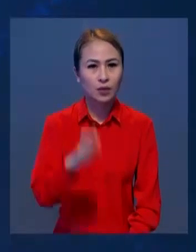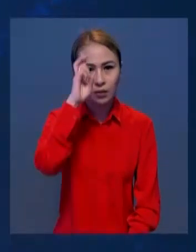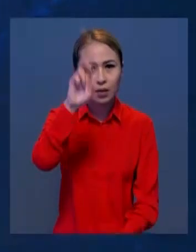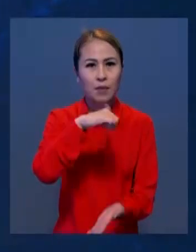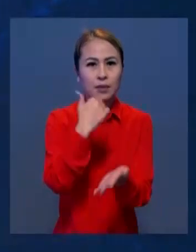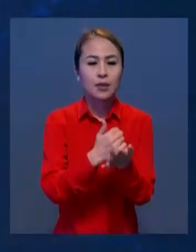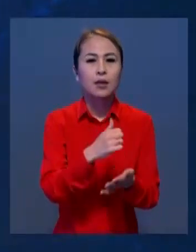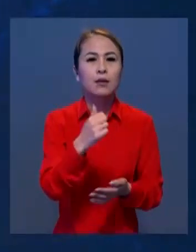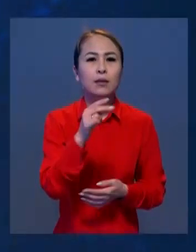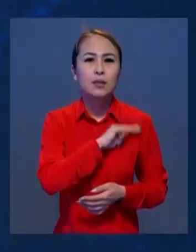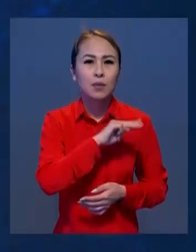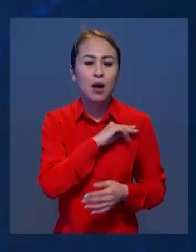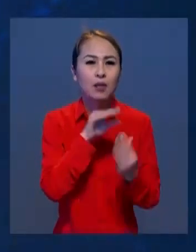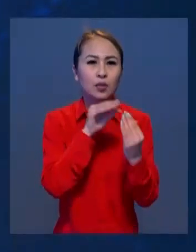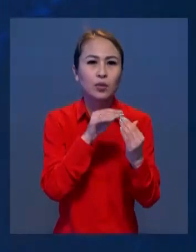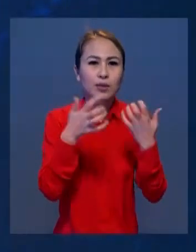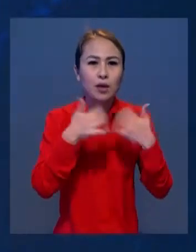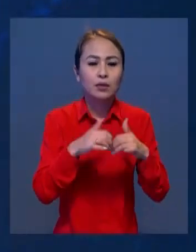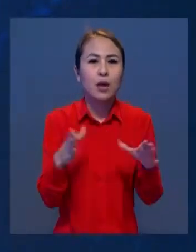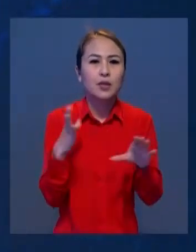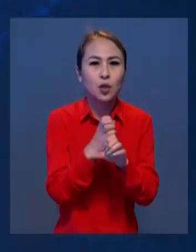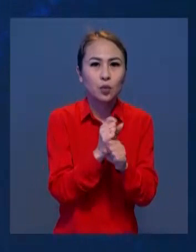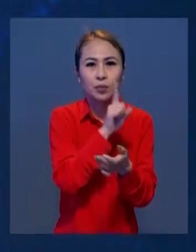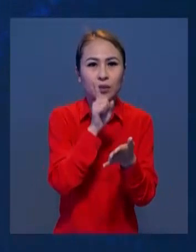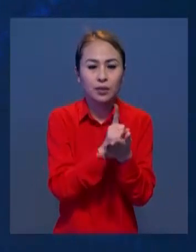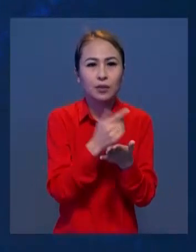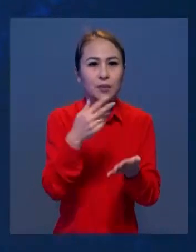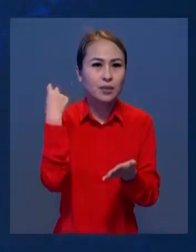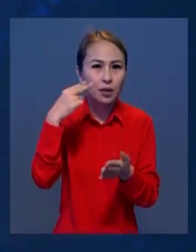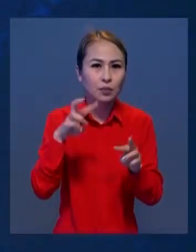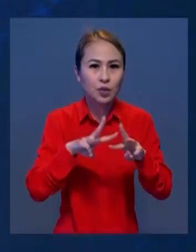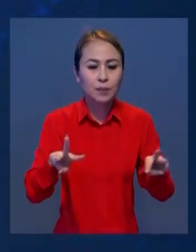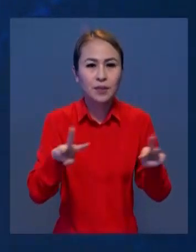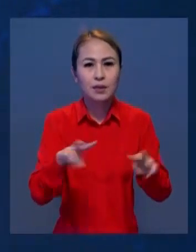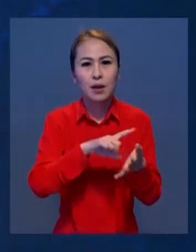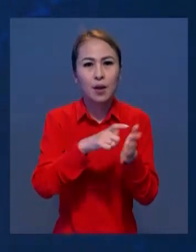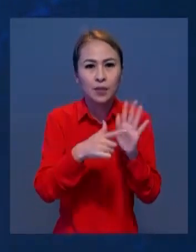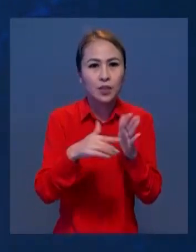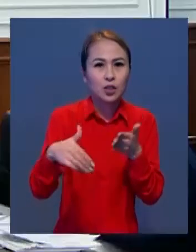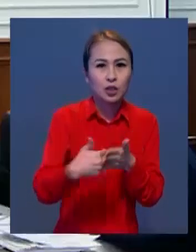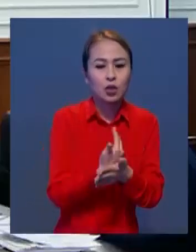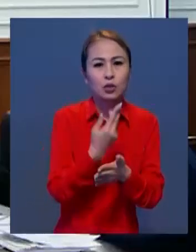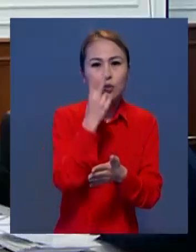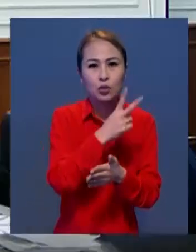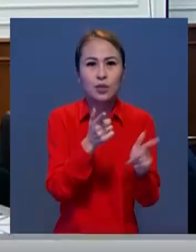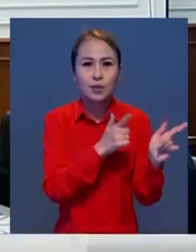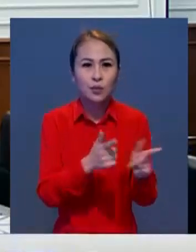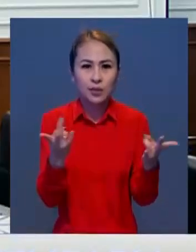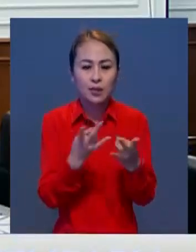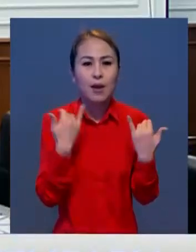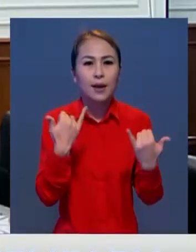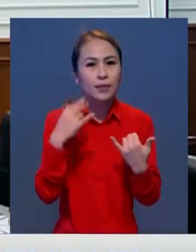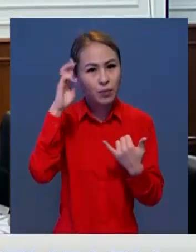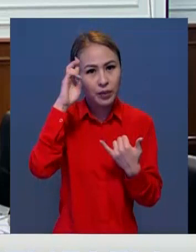Мемлекет басшысы қызметтік автокөліктер санын азайтуды міндеттеді. Енді президент әкімшілігі мен министрлер кабинеті жаңа ұсыныс әзірлеуі